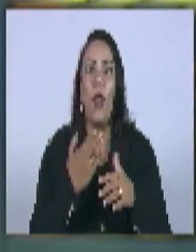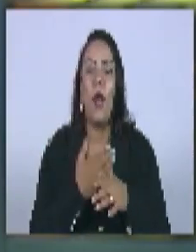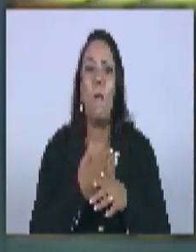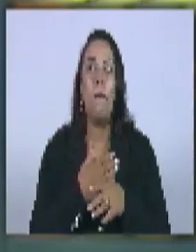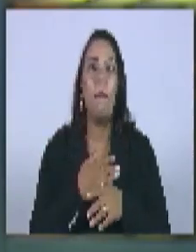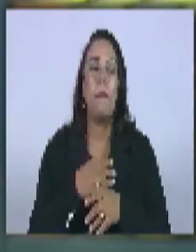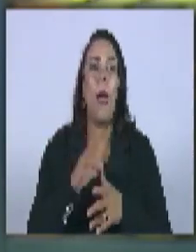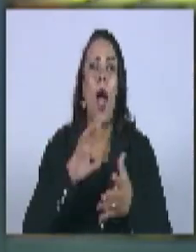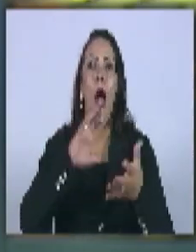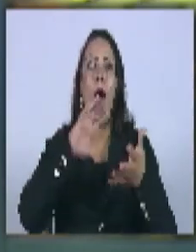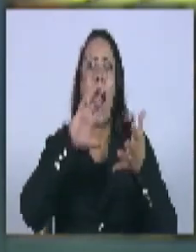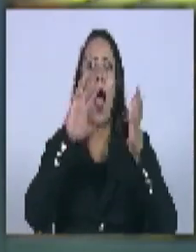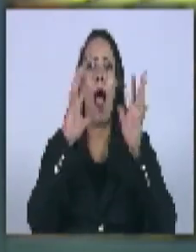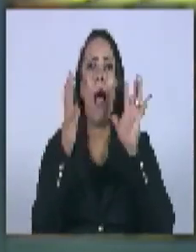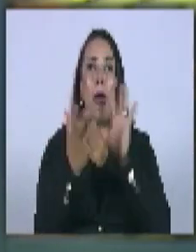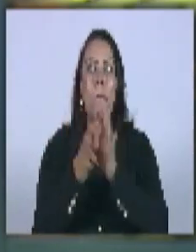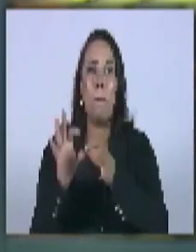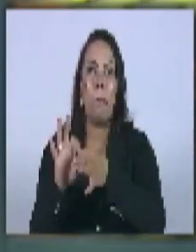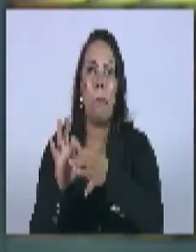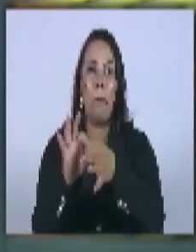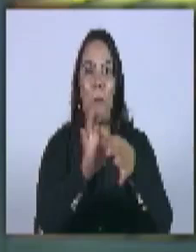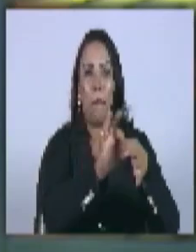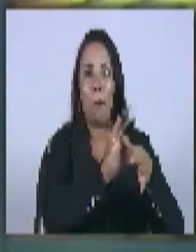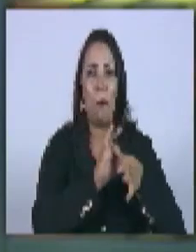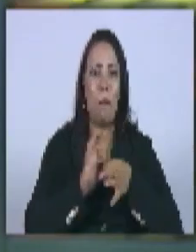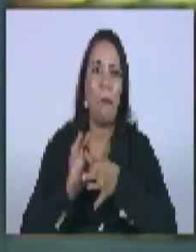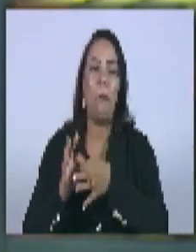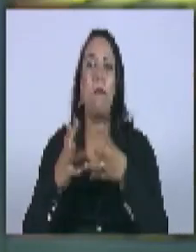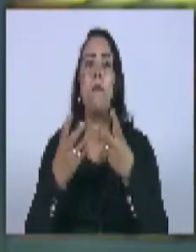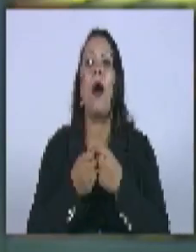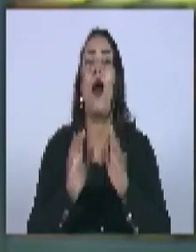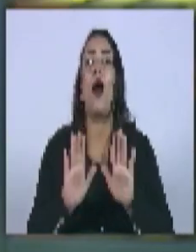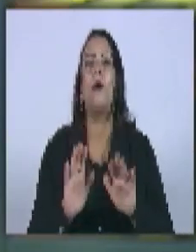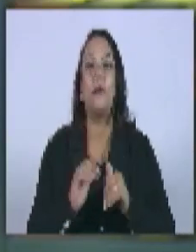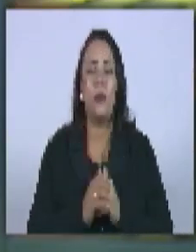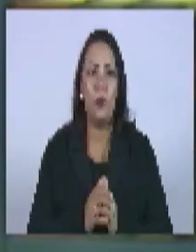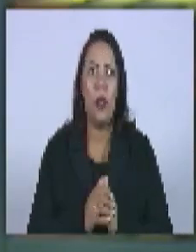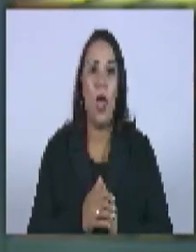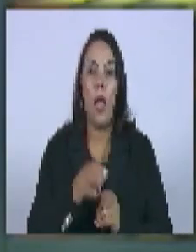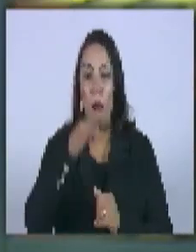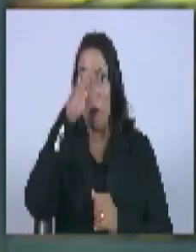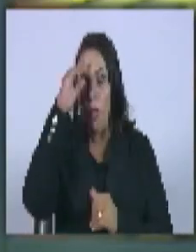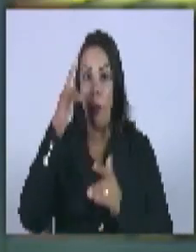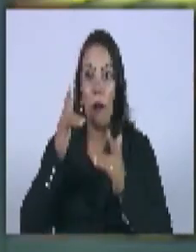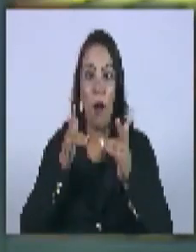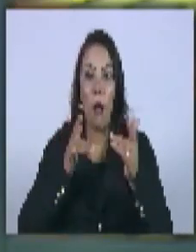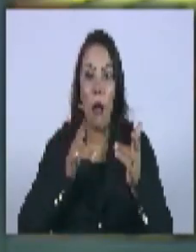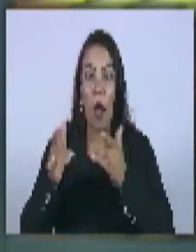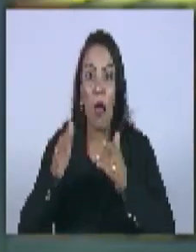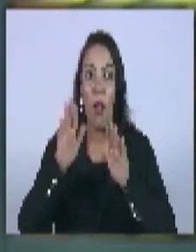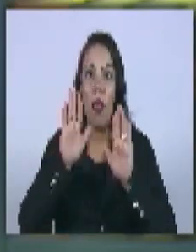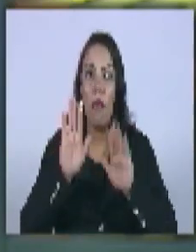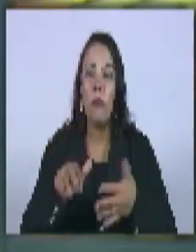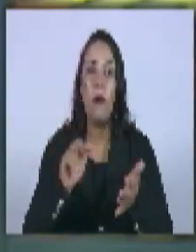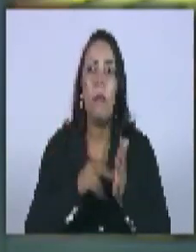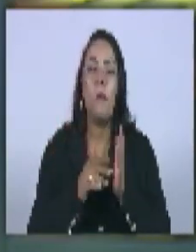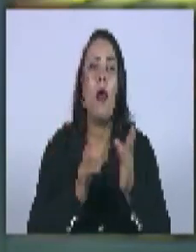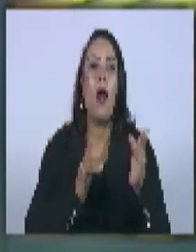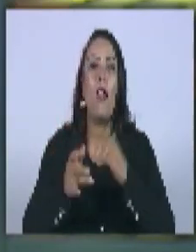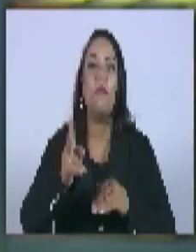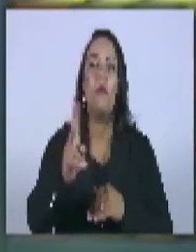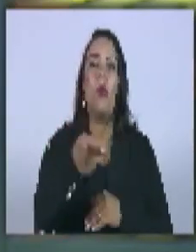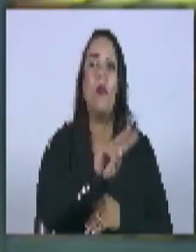ربطت العالم كله ببعضه فاي خلل هيترتب عليه خلل في اماكن